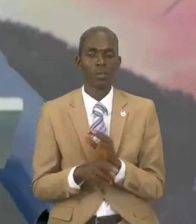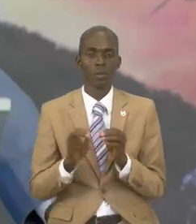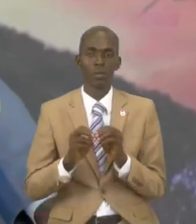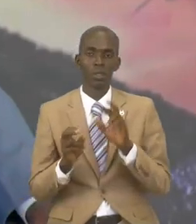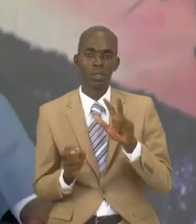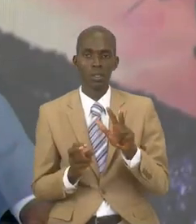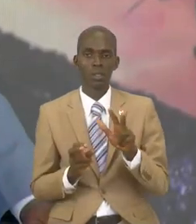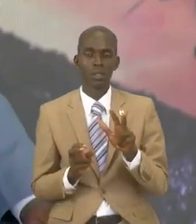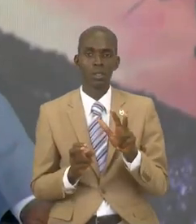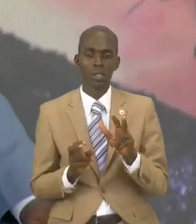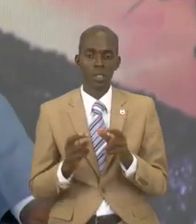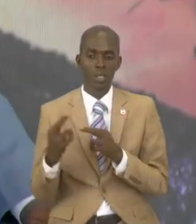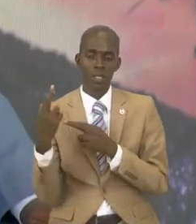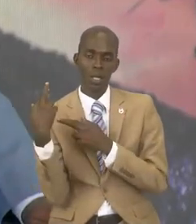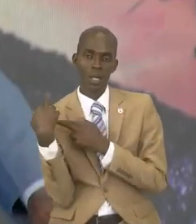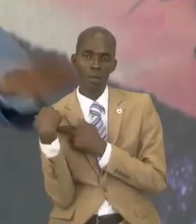3.